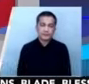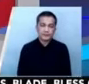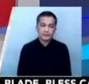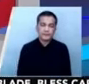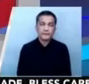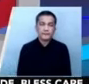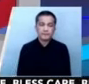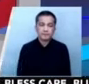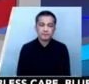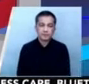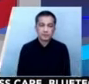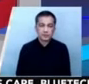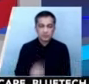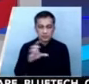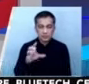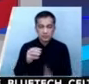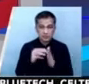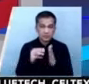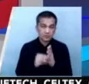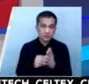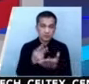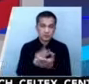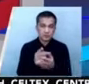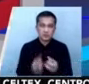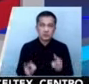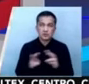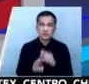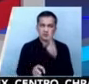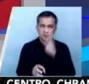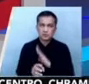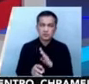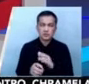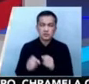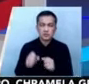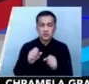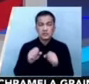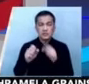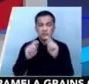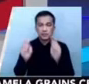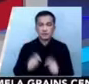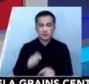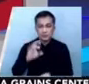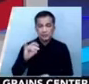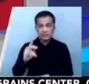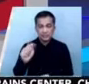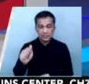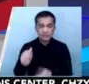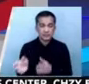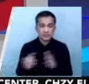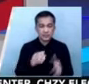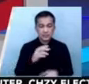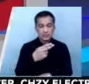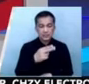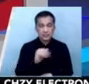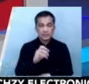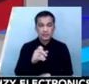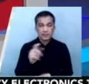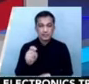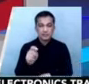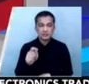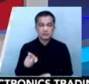halos 100 milyong piso na ang halaga ng pinsala ng super bagong karina at habagat sa agrikultura at imprastraktura sa